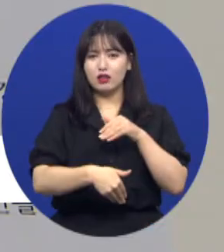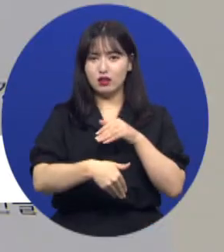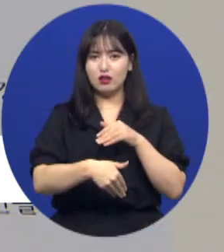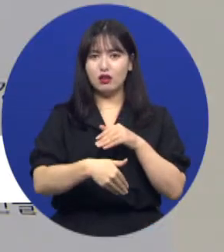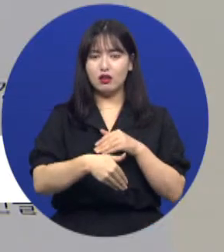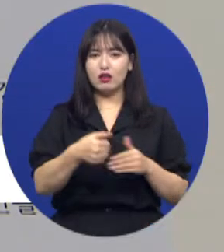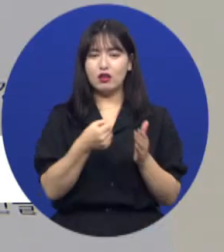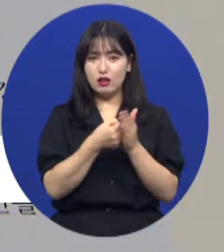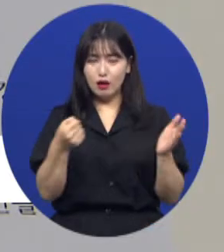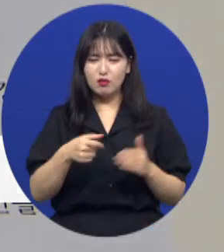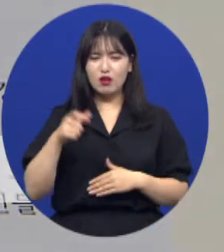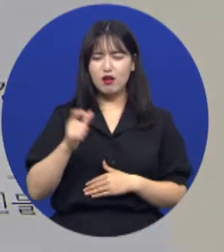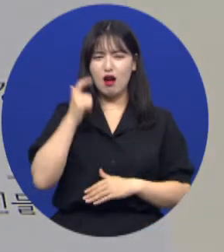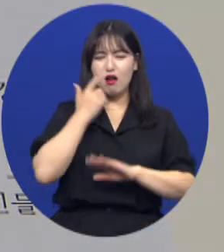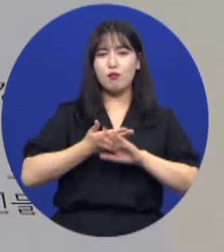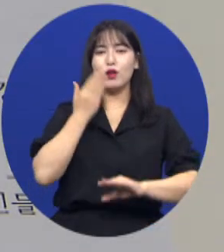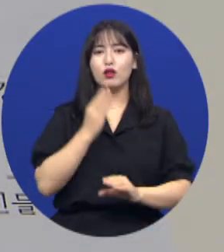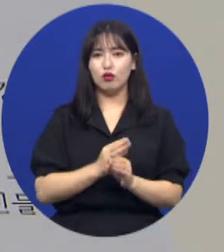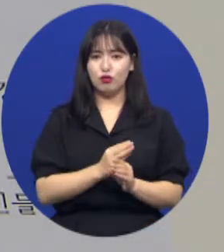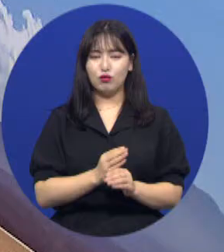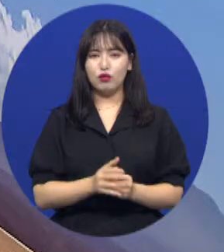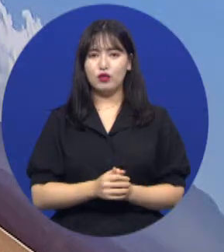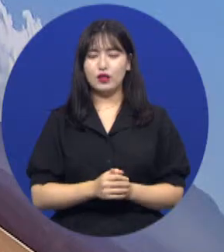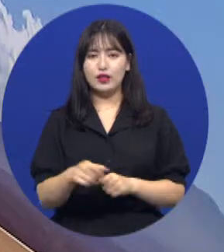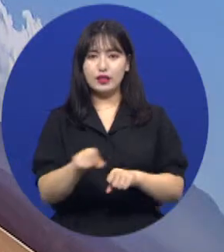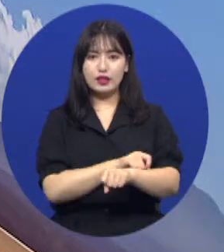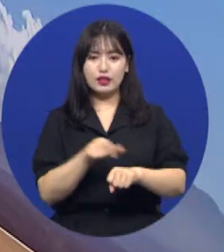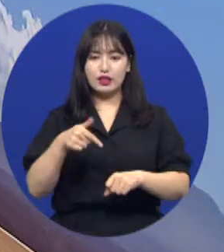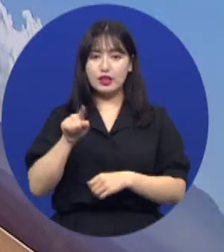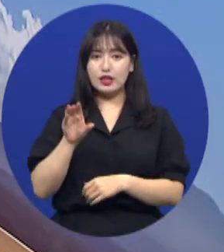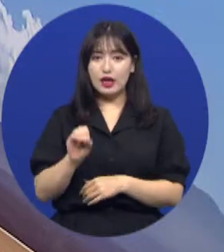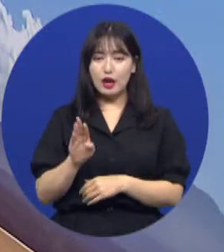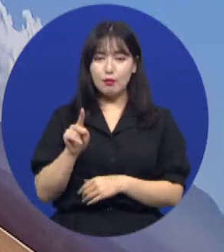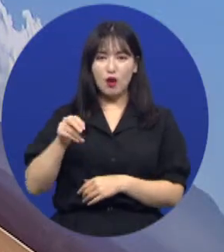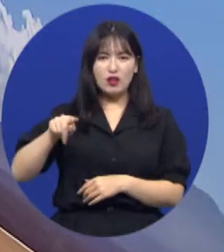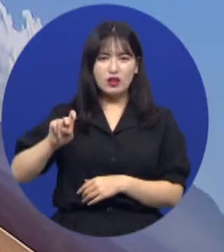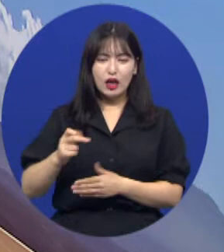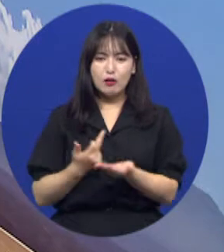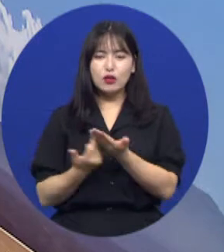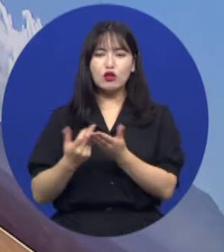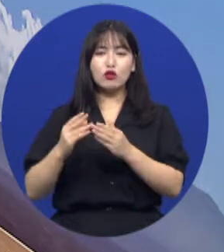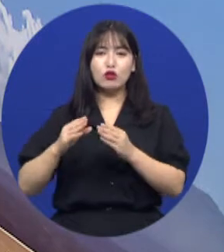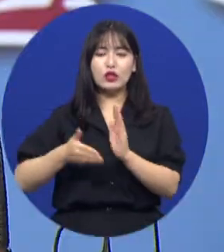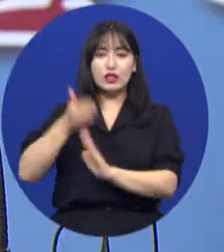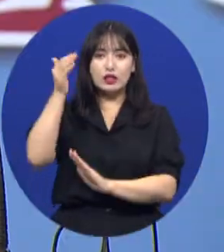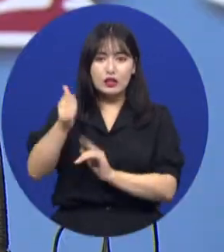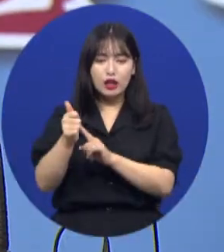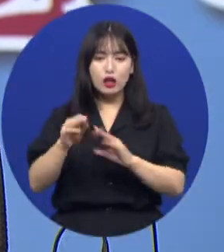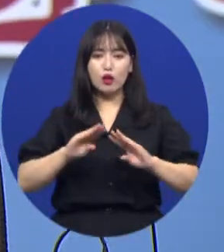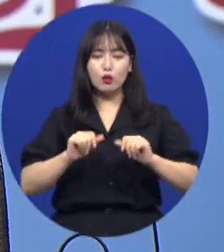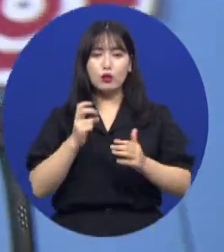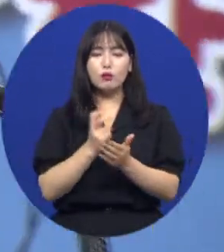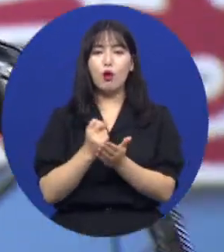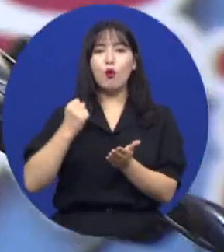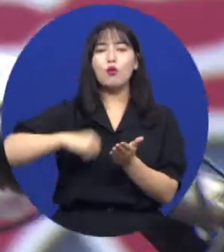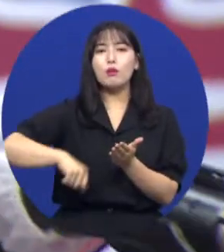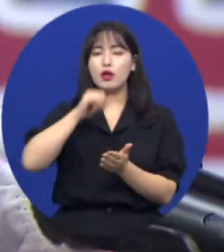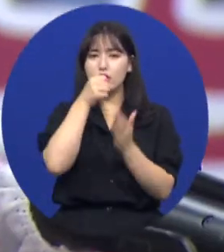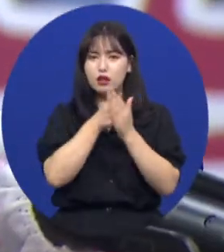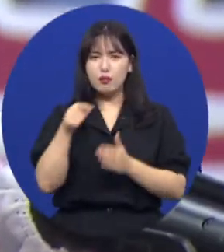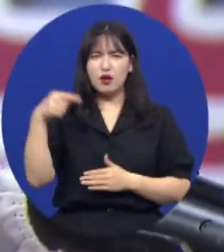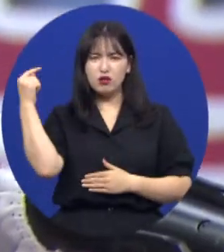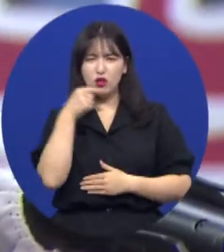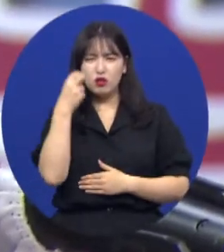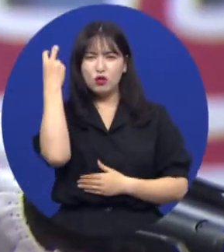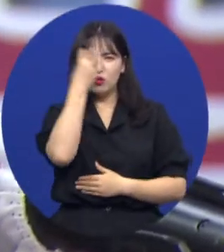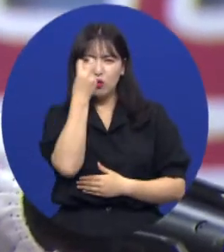드러냈다며 강하게 반발했습니다. 특히 강병삼 제주시장의 농지법 위반 의혹에 대해 철저한 조사와